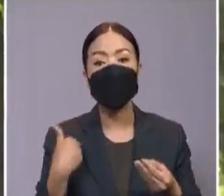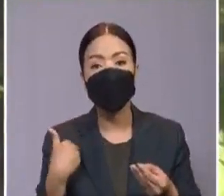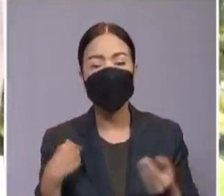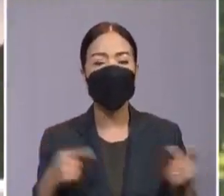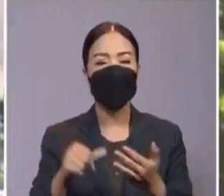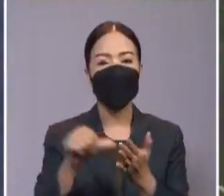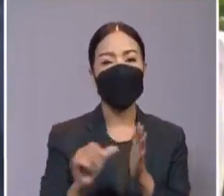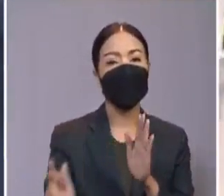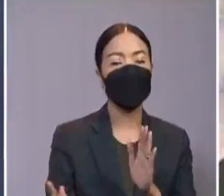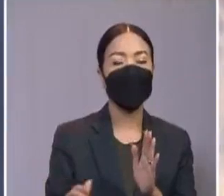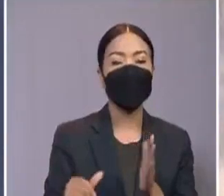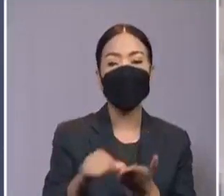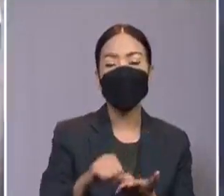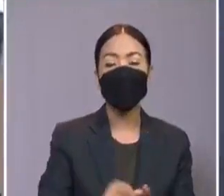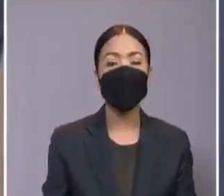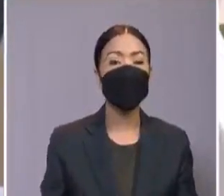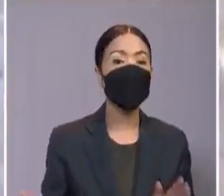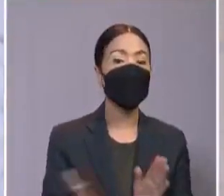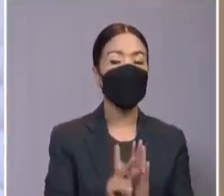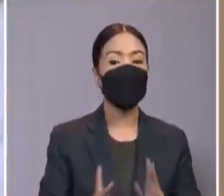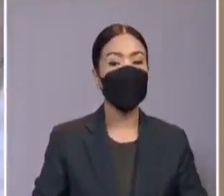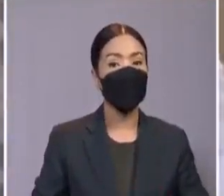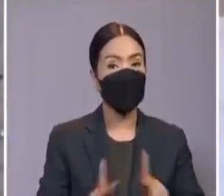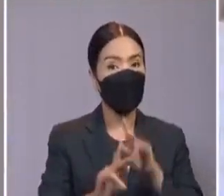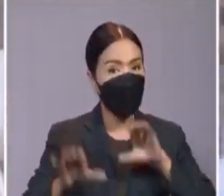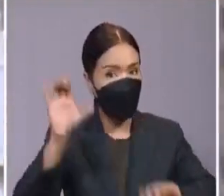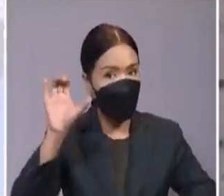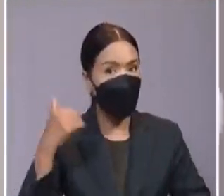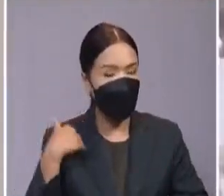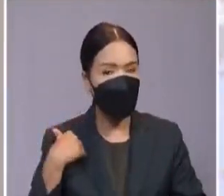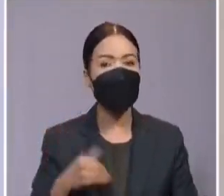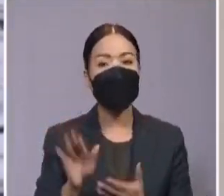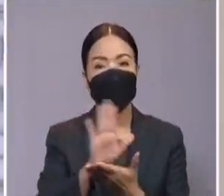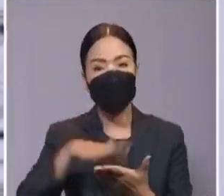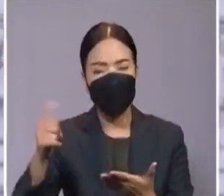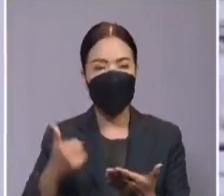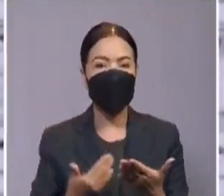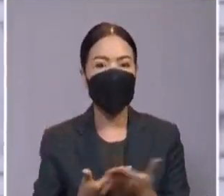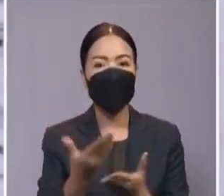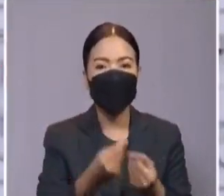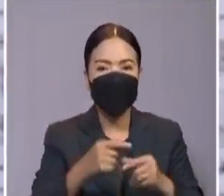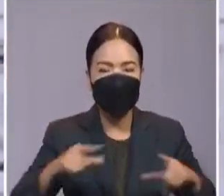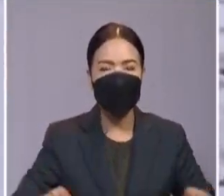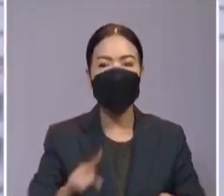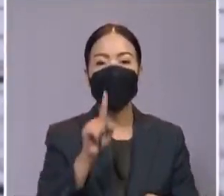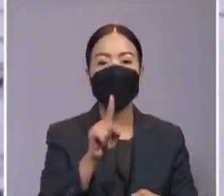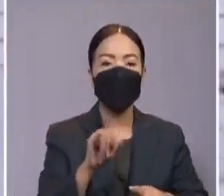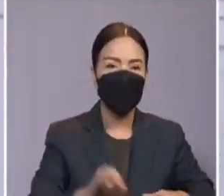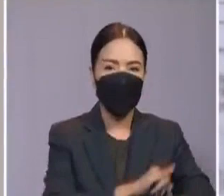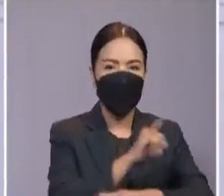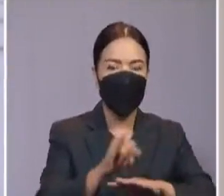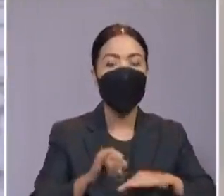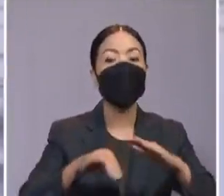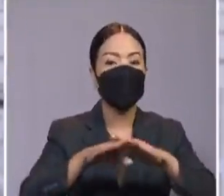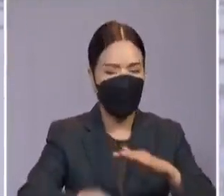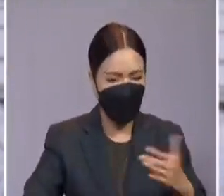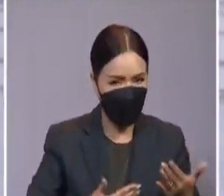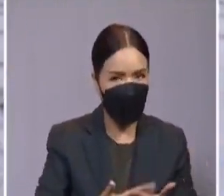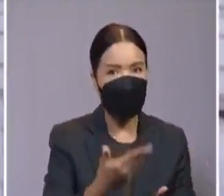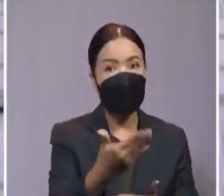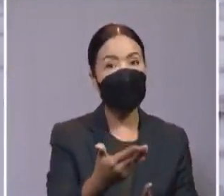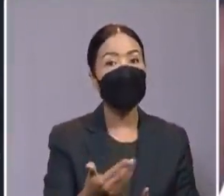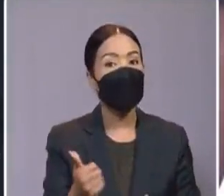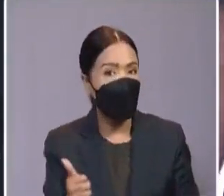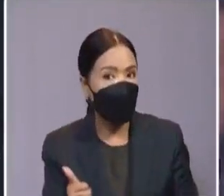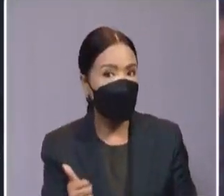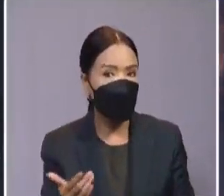การแก้กฎกระทรวงมหาดไทยที่ให้ต่างชาติซื้อที่ดินไม่เกิน 1ไร่หรือเปล่าหลังจากเกิดกระแสวิพากษ์วิจารณ์และรองนายกวิษณุเอง